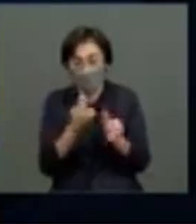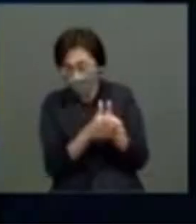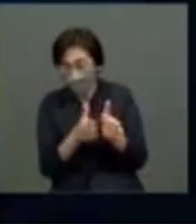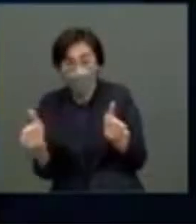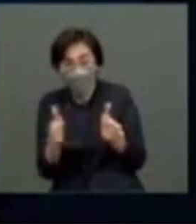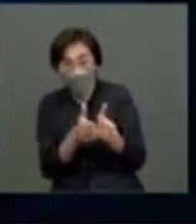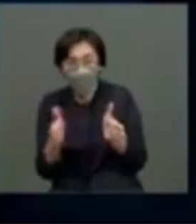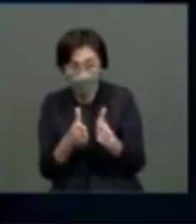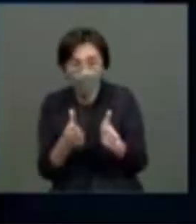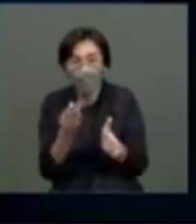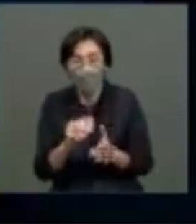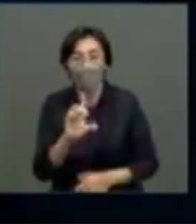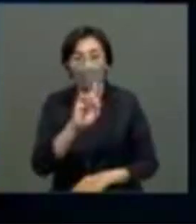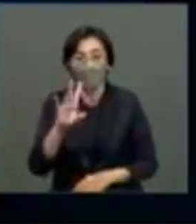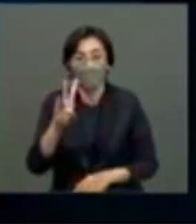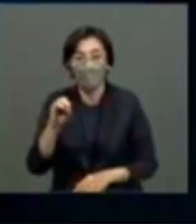นะ